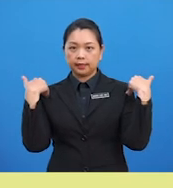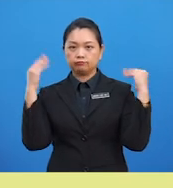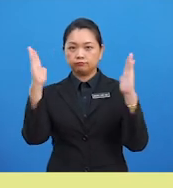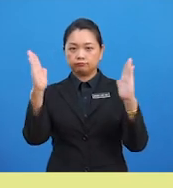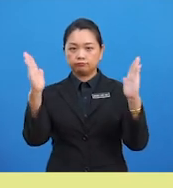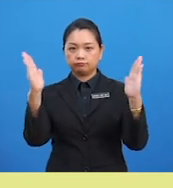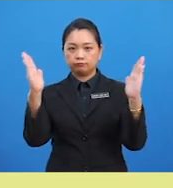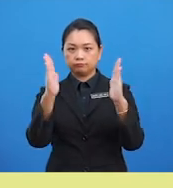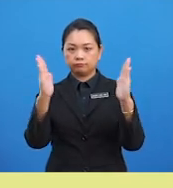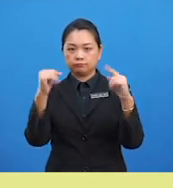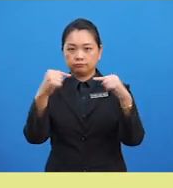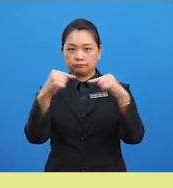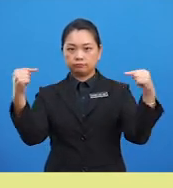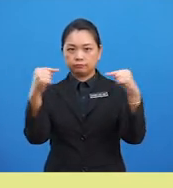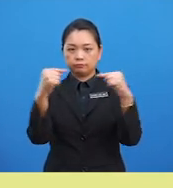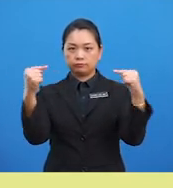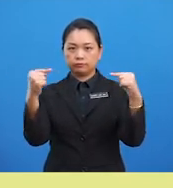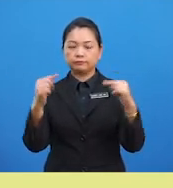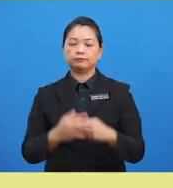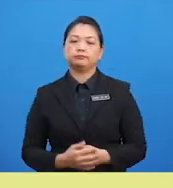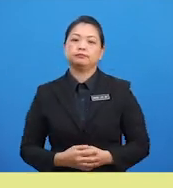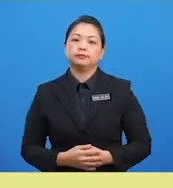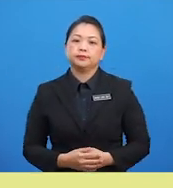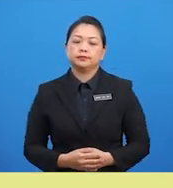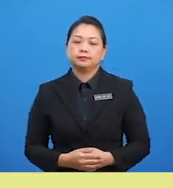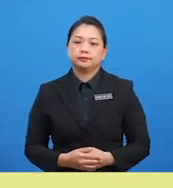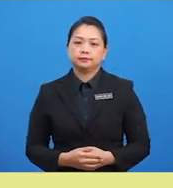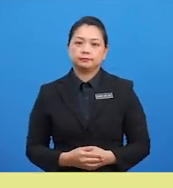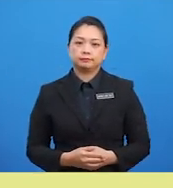bertentangan di antara satu sama lain.